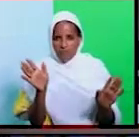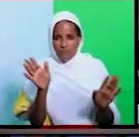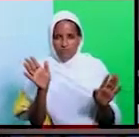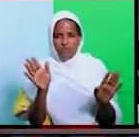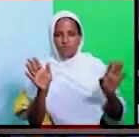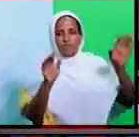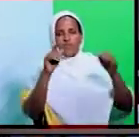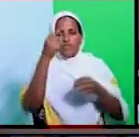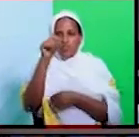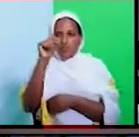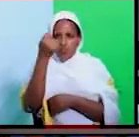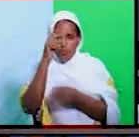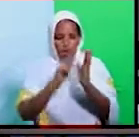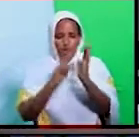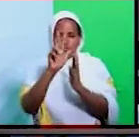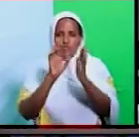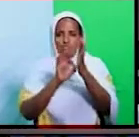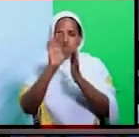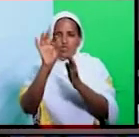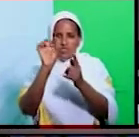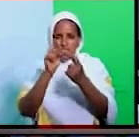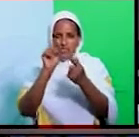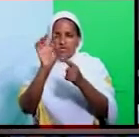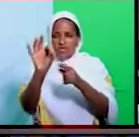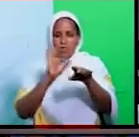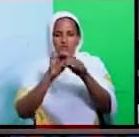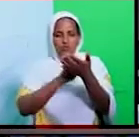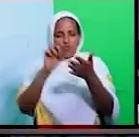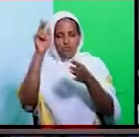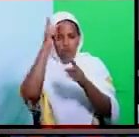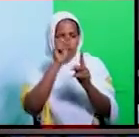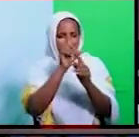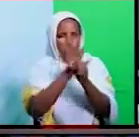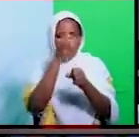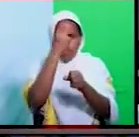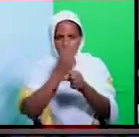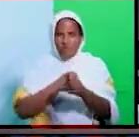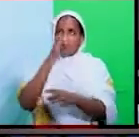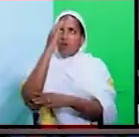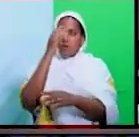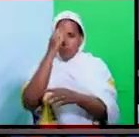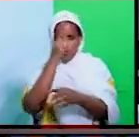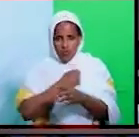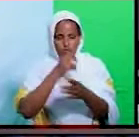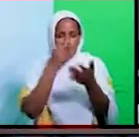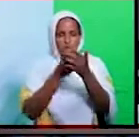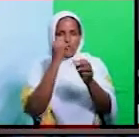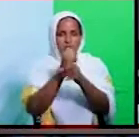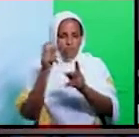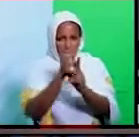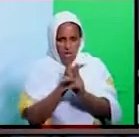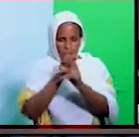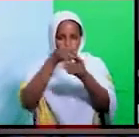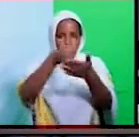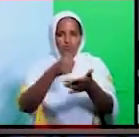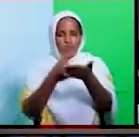ጥቅም ላይ የዋሉ ነገሮች ናቸው። ለምሳሌ ይሄ እንዴት እንደነበረ ቅዱስ ጳውሎስ በዕብራውያን መልእክቱ ምዕራፍ 12 ቁጥር 21 ላይ ሲጽፍ